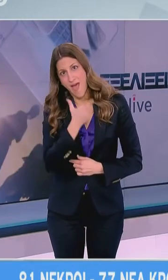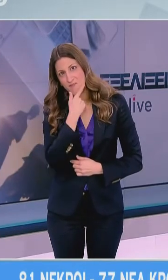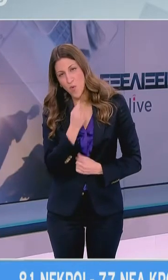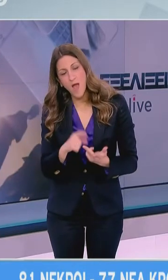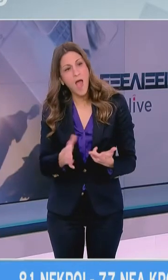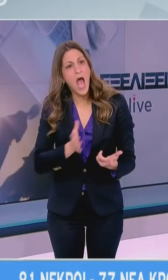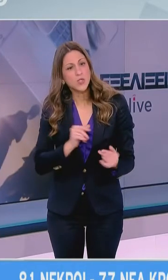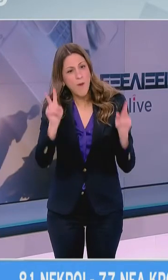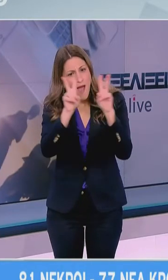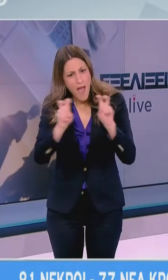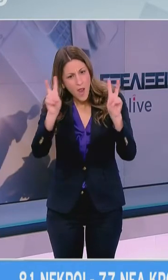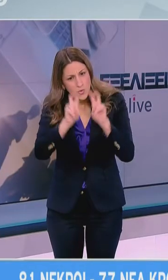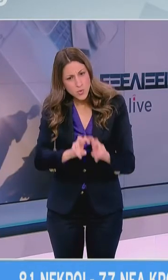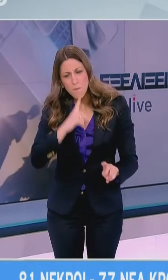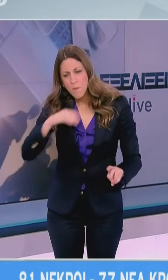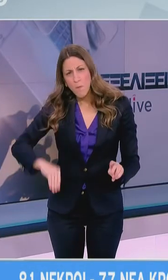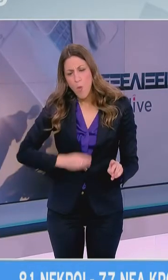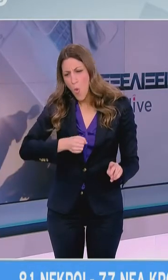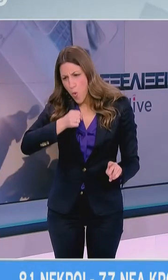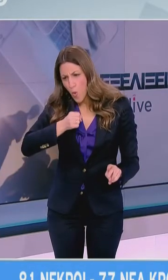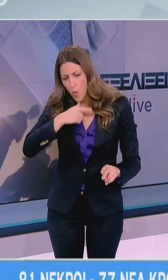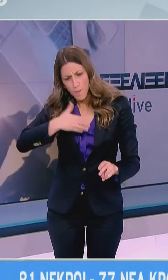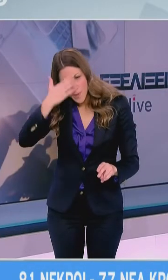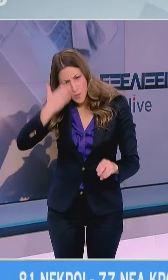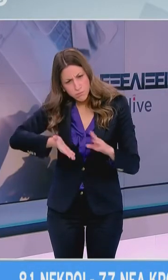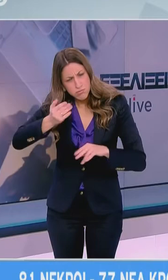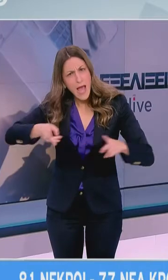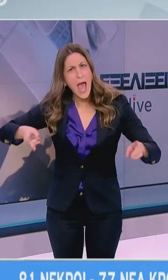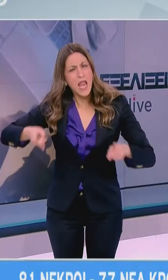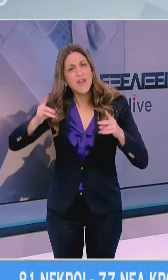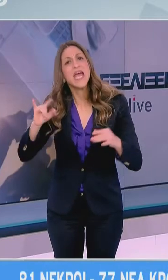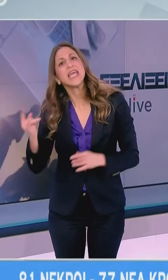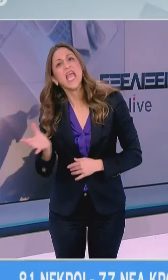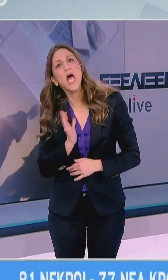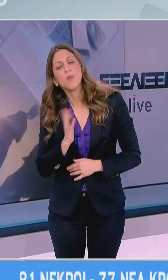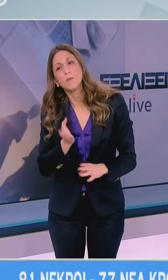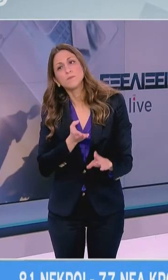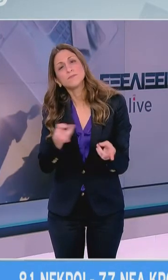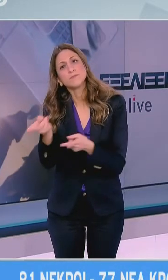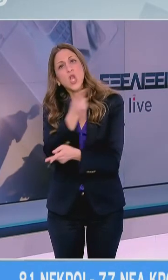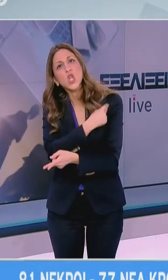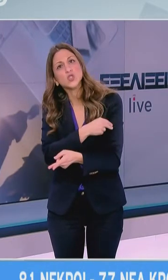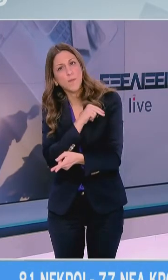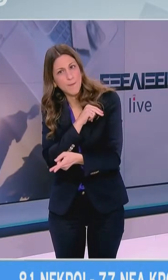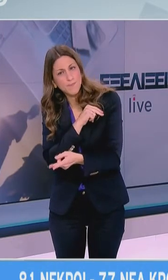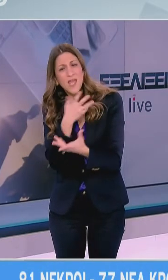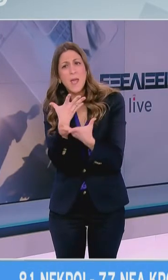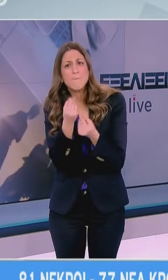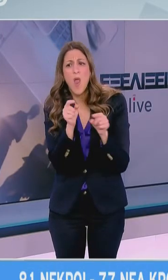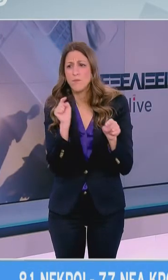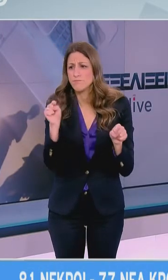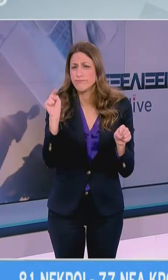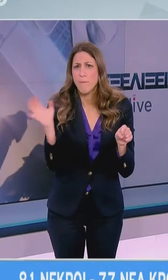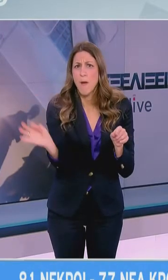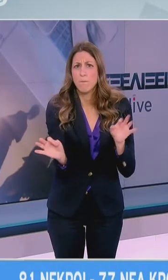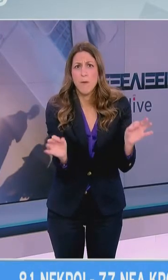ελεγχθεί επειδή είχαν ήπια συμπτώματα και κρουσμάτων που ελέγχονται κατά κύριο λόγο και μπαίνουν στα νοσοκομεία. Υπάρχουν λοιπόν πολλαπλές πηγές που μας